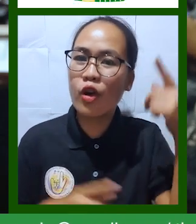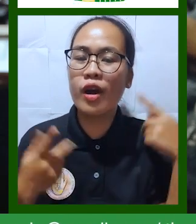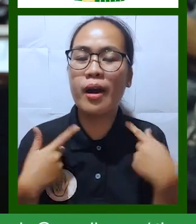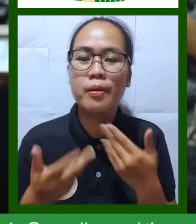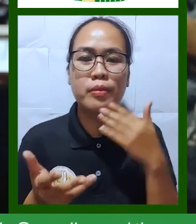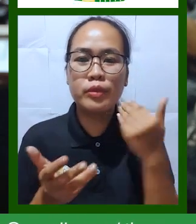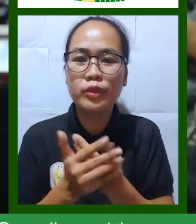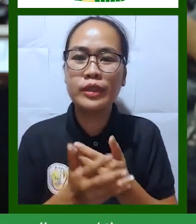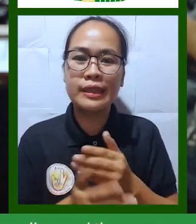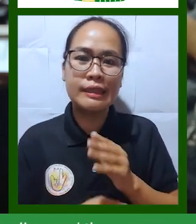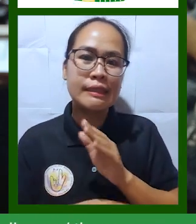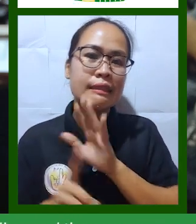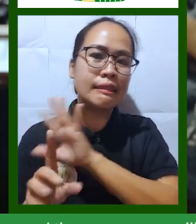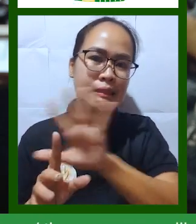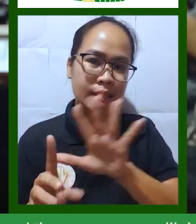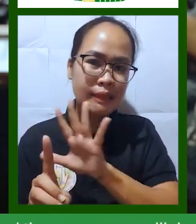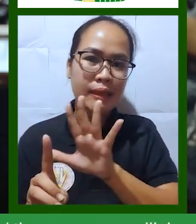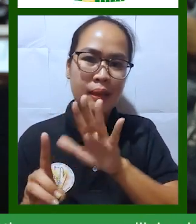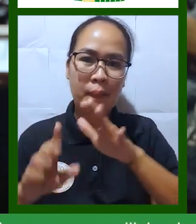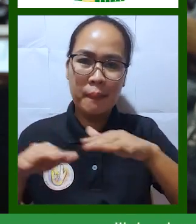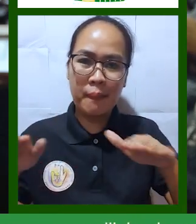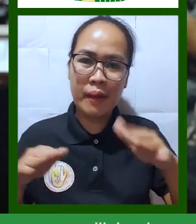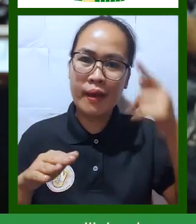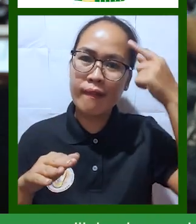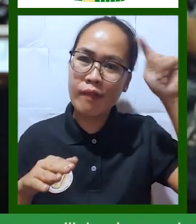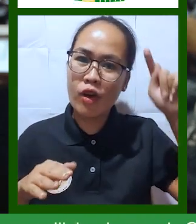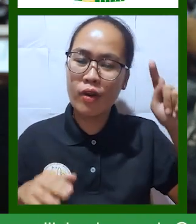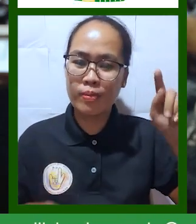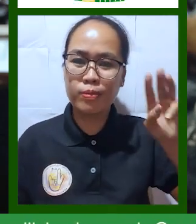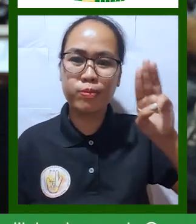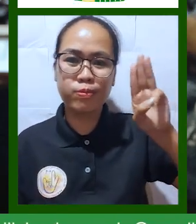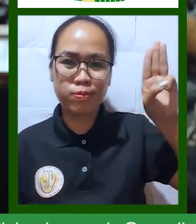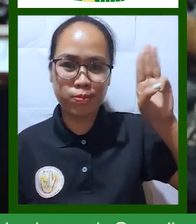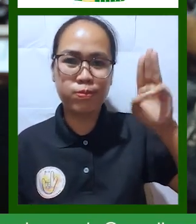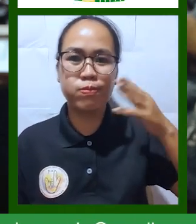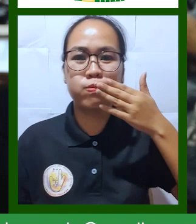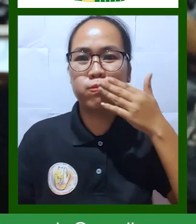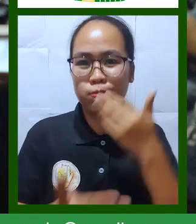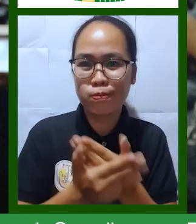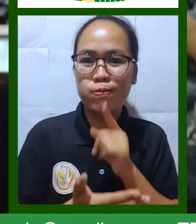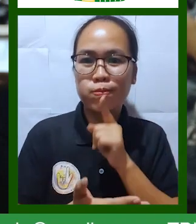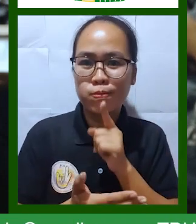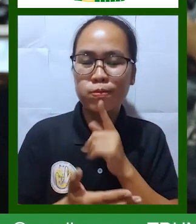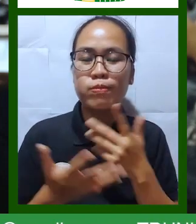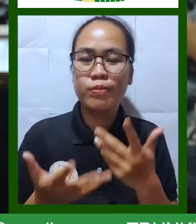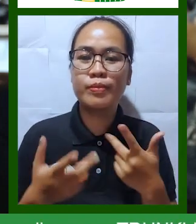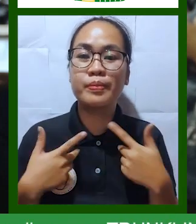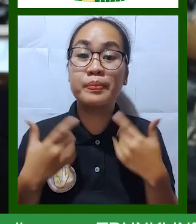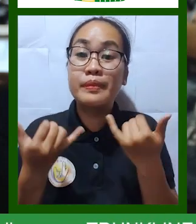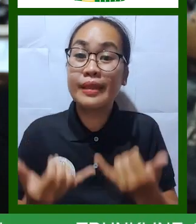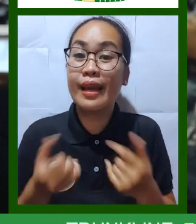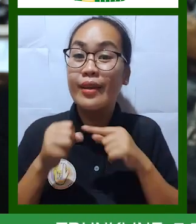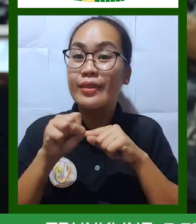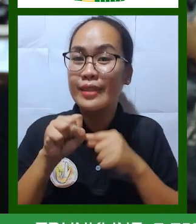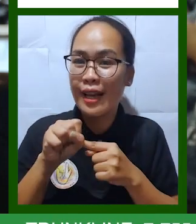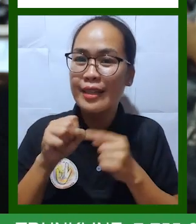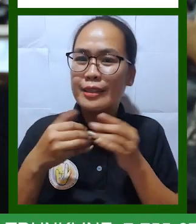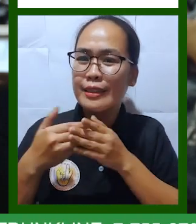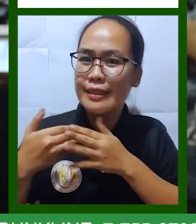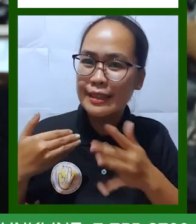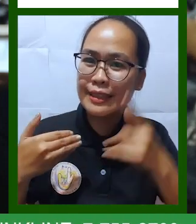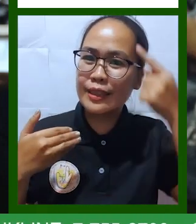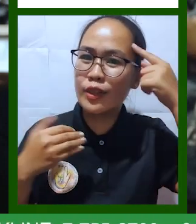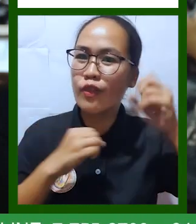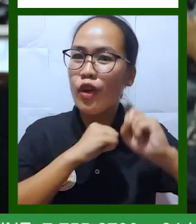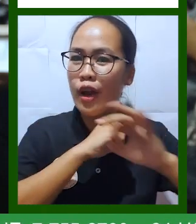maging formal silang scouters. So at least this year, no, nasimulan na din po. At of course, patuloy din po ang